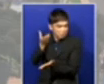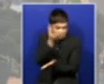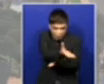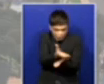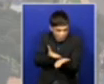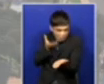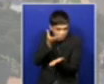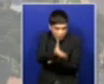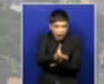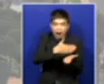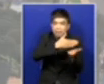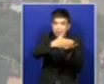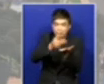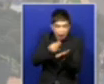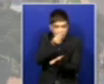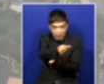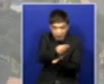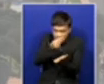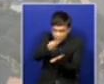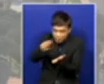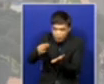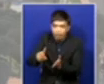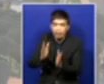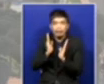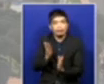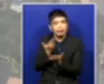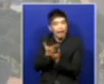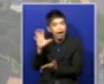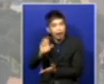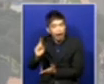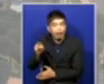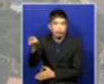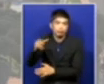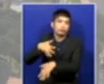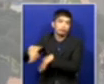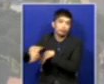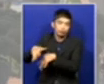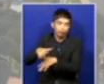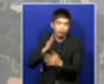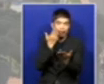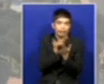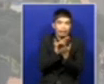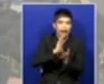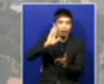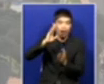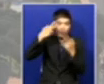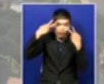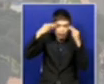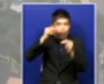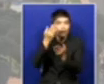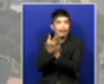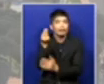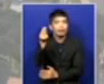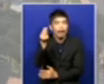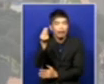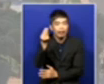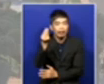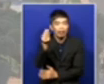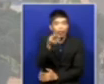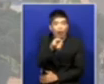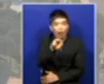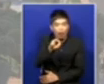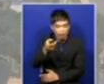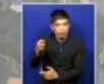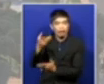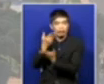านผมก็แจกได้เงินชาวบ้านทางนั้นมีเงินลุงตู่เท่าไหร่ล่ะครับเนี่ยนะท่านประธานครับดูนะ